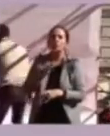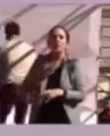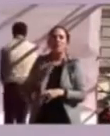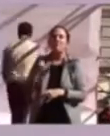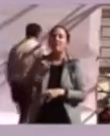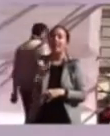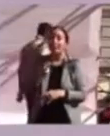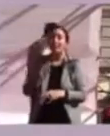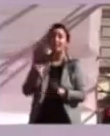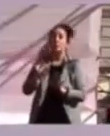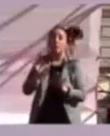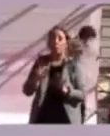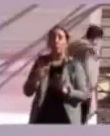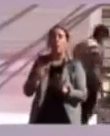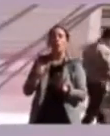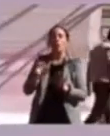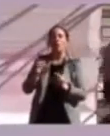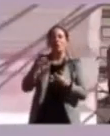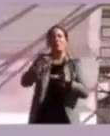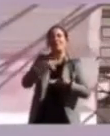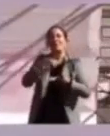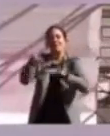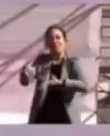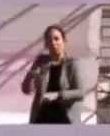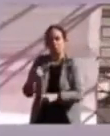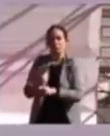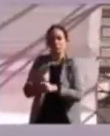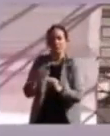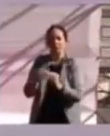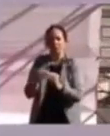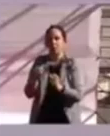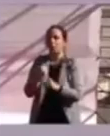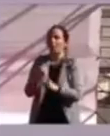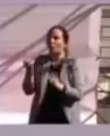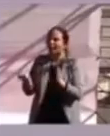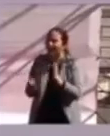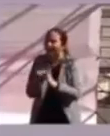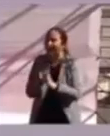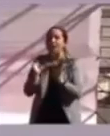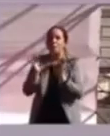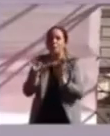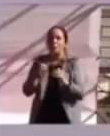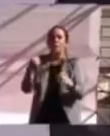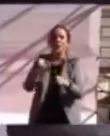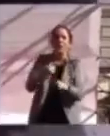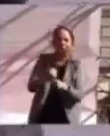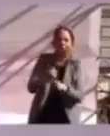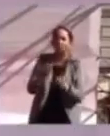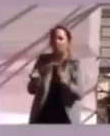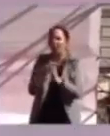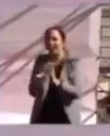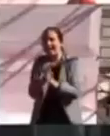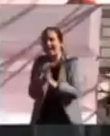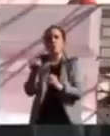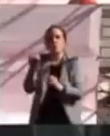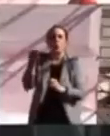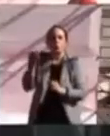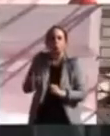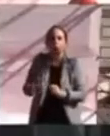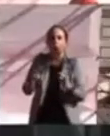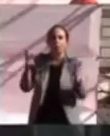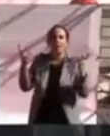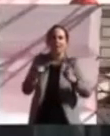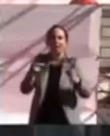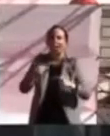è un investimento da fare che vuol dire creare lavoro ma vuol dire creare anche una cultura in cui io non sono semplicemente un soggetto come